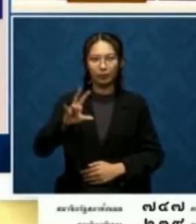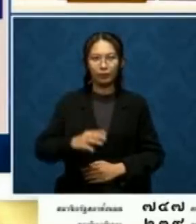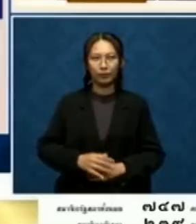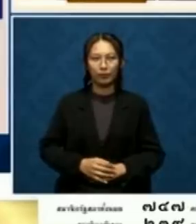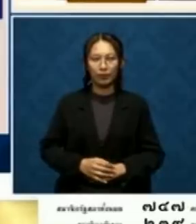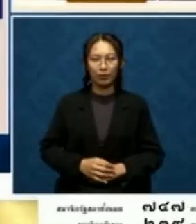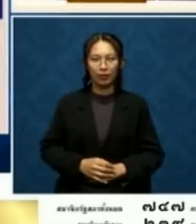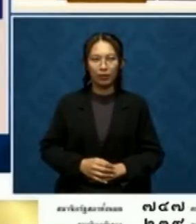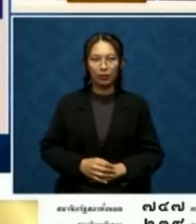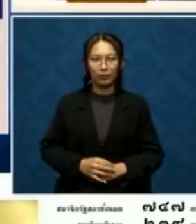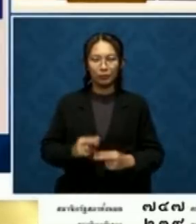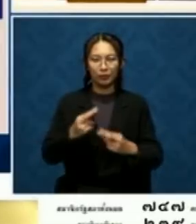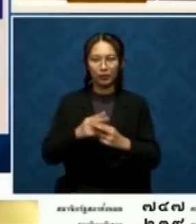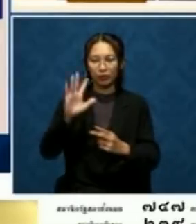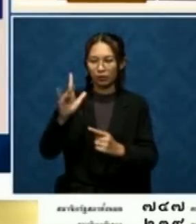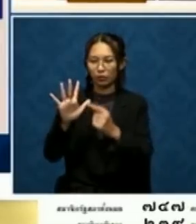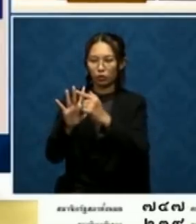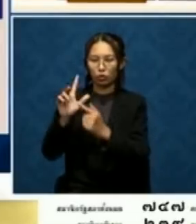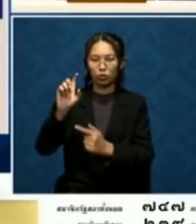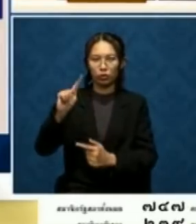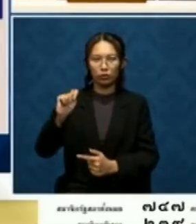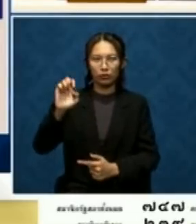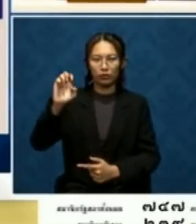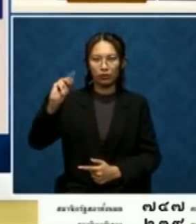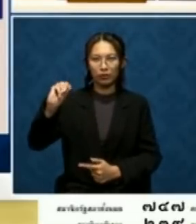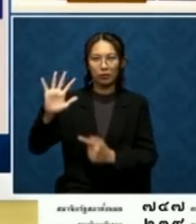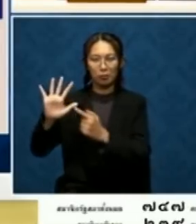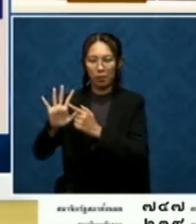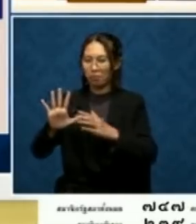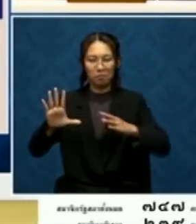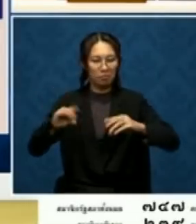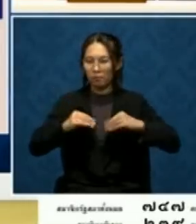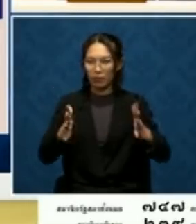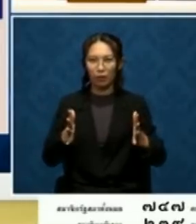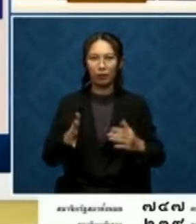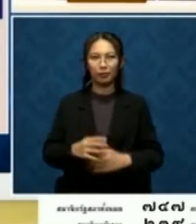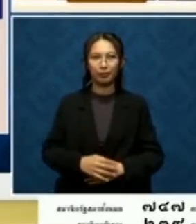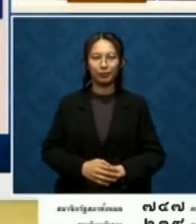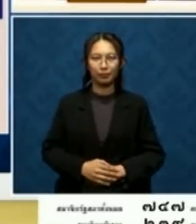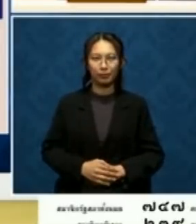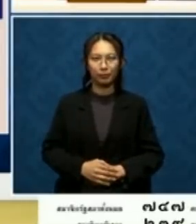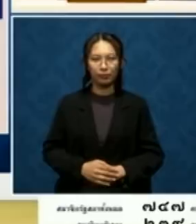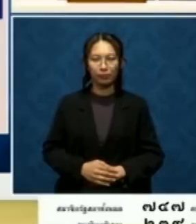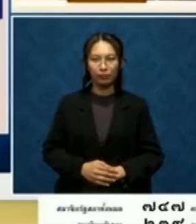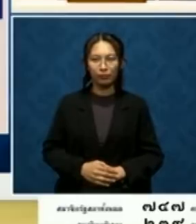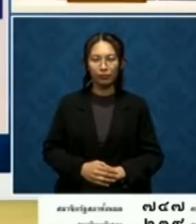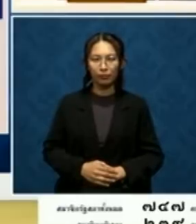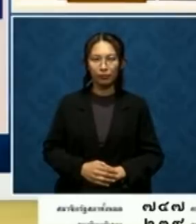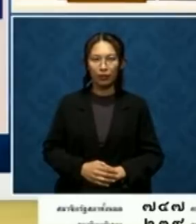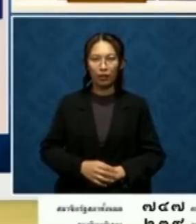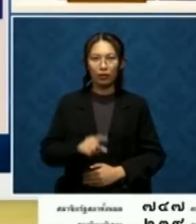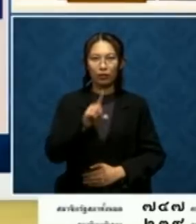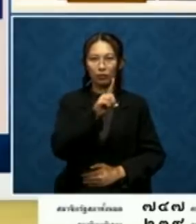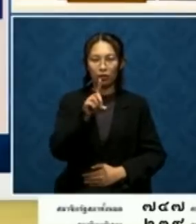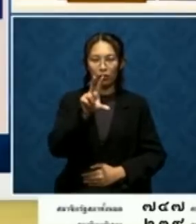ระทบมาตรา1มาตรา2จะเข้าทางหรือเปล่าเนี่ย ครับ แสดงว่าสวกลุ่มเนี่ยเขาวางใจคุณเศรษฐาเยอะ